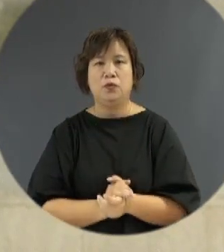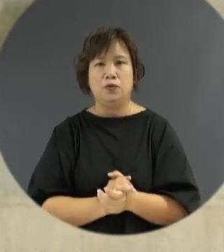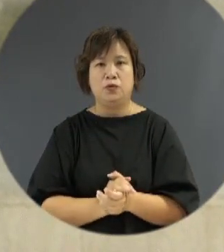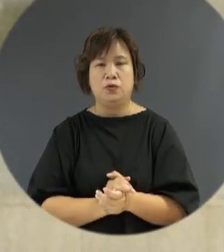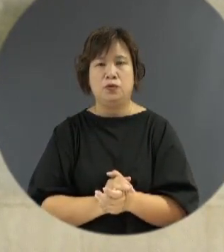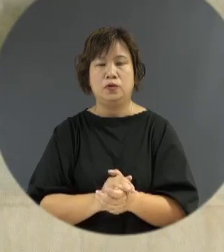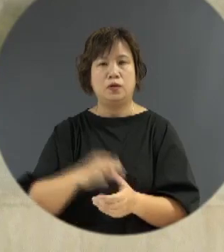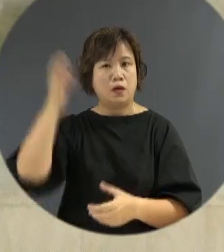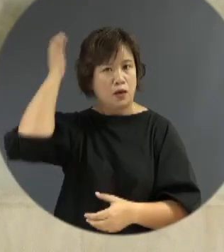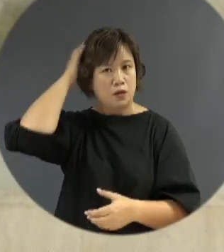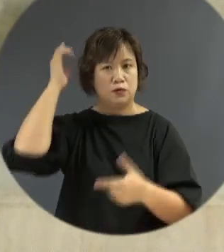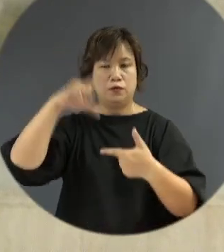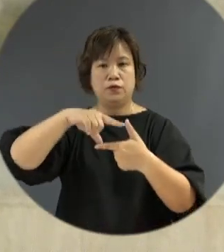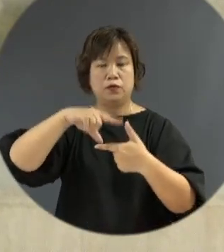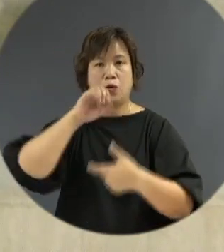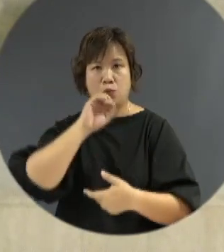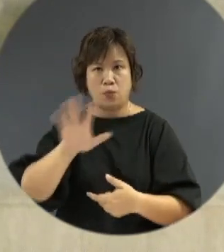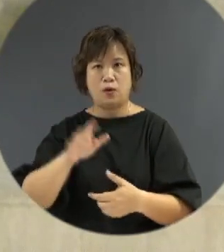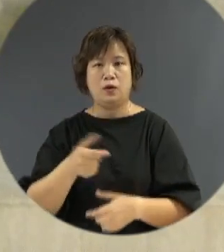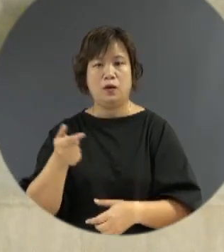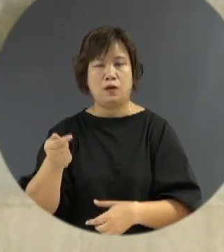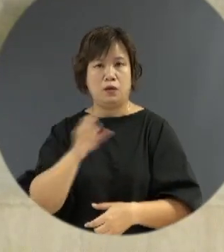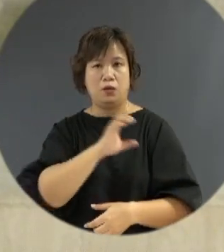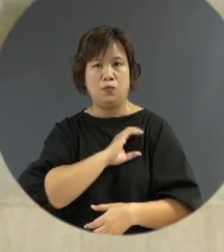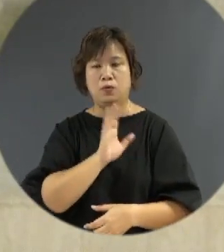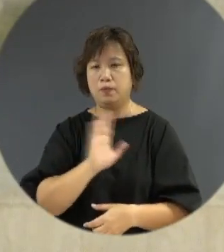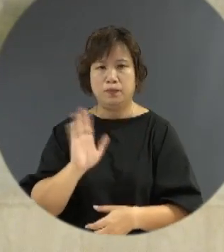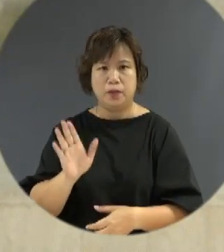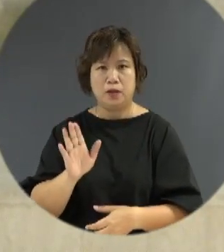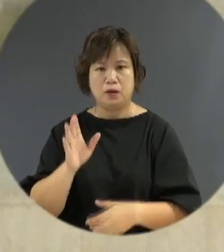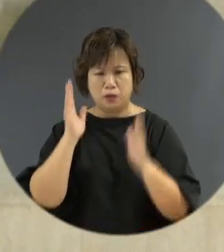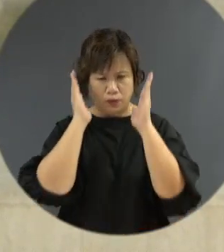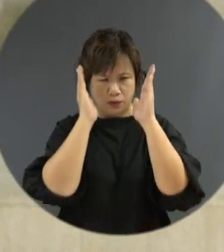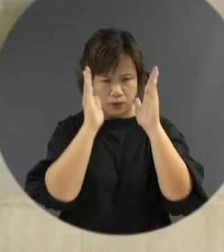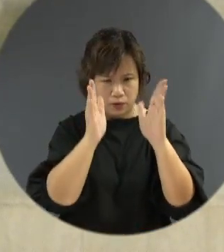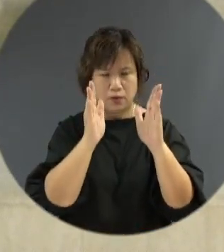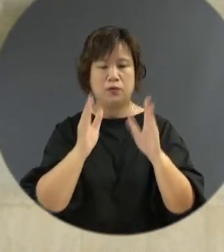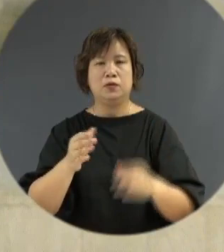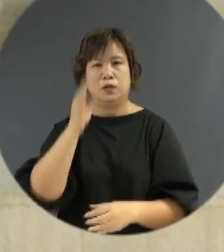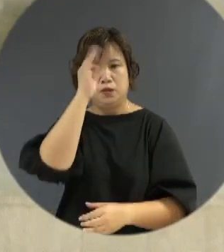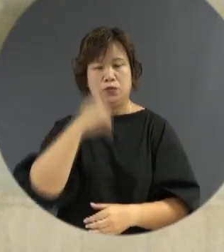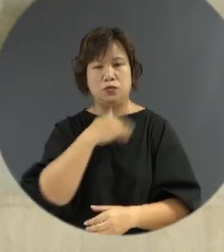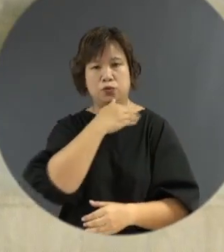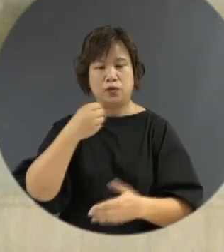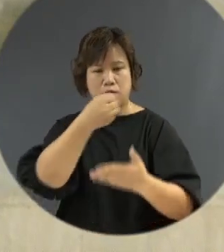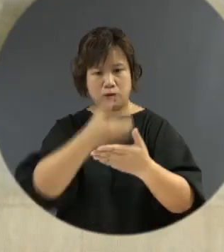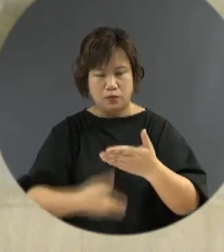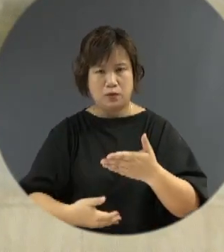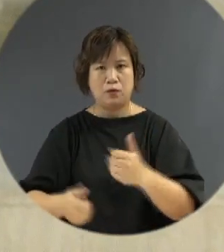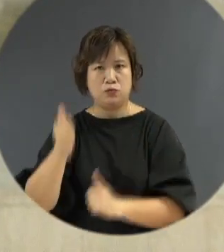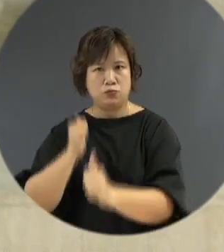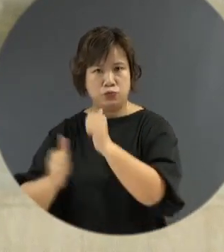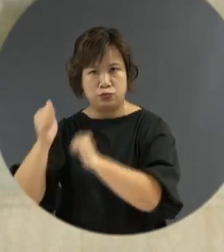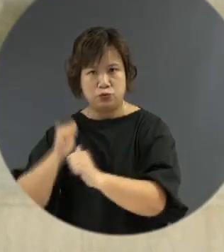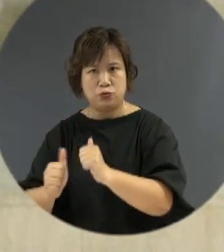济各说，教会不应该只是专注于教条、道统和狭隘的道